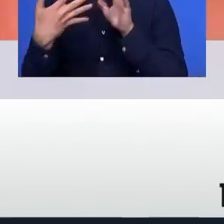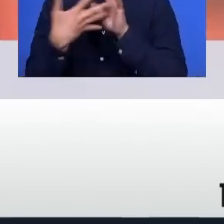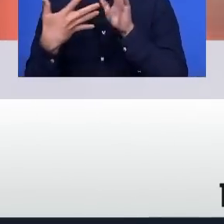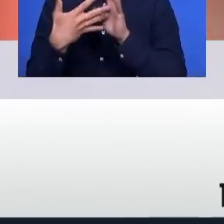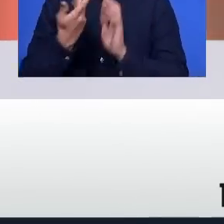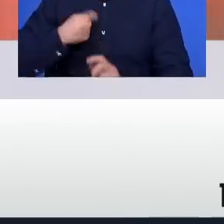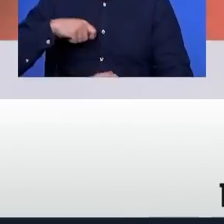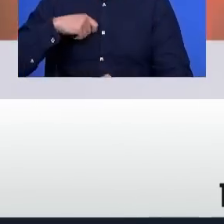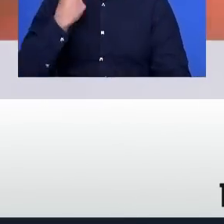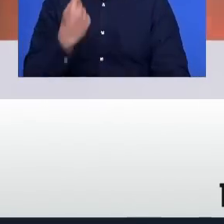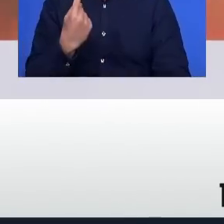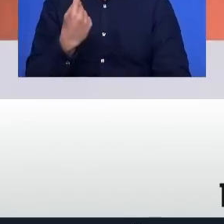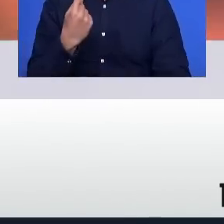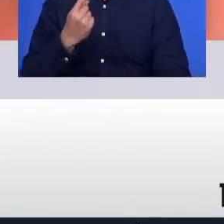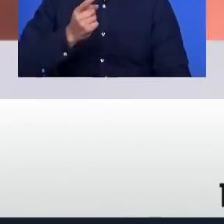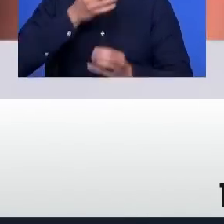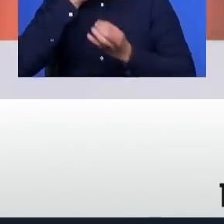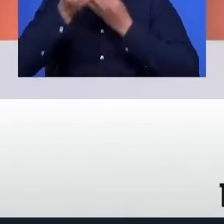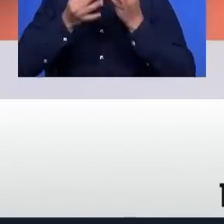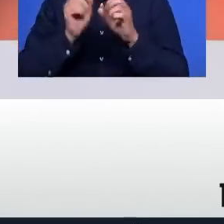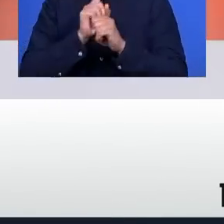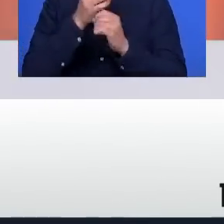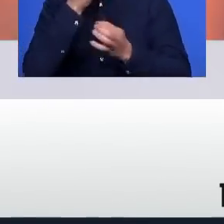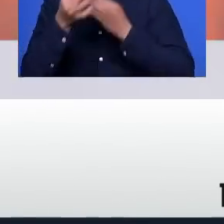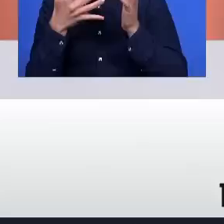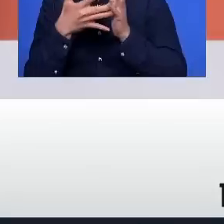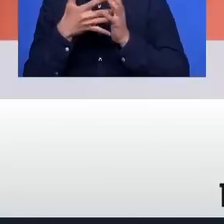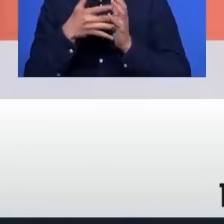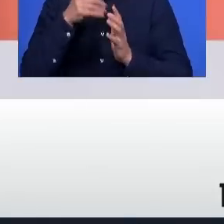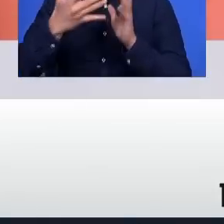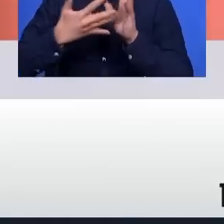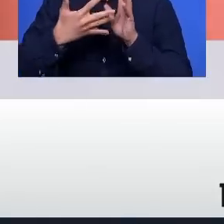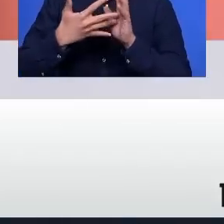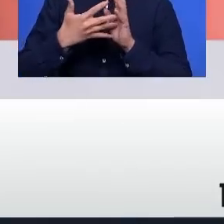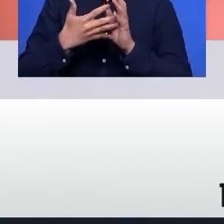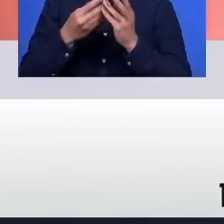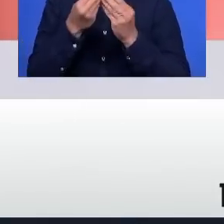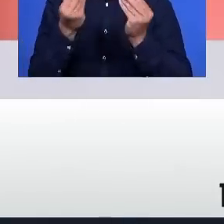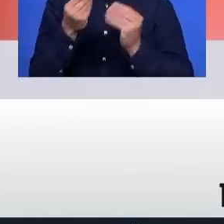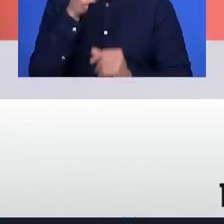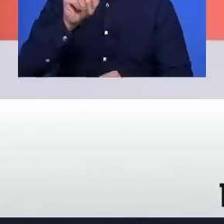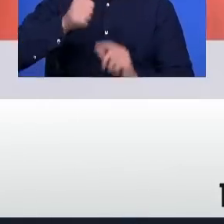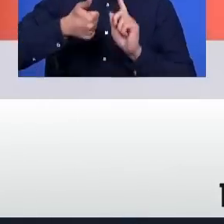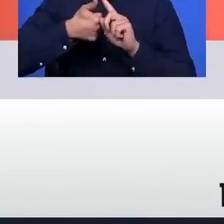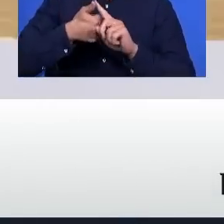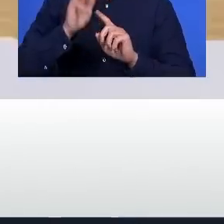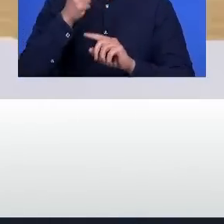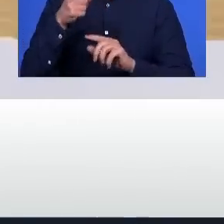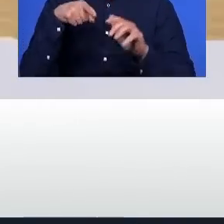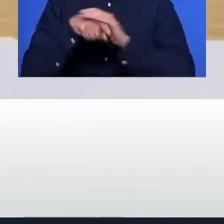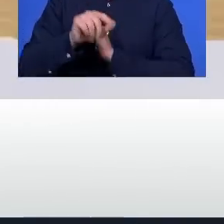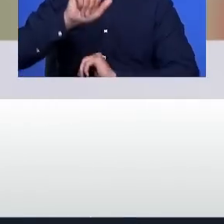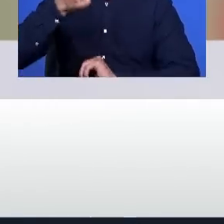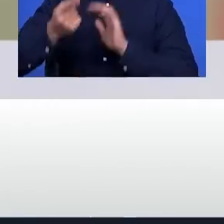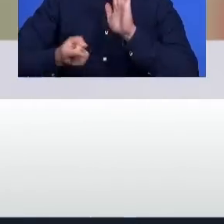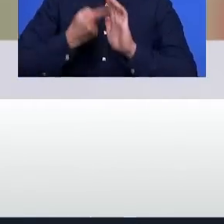בשבק, והשאלות כרגע שנחקרות, שהוא נחקר בחשד, זה קודם כל, האם זאת ההברכה הראשונה שהוא